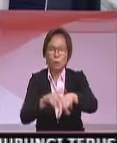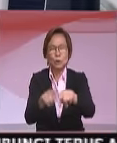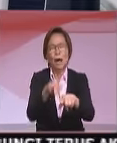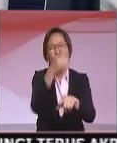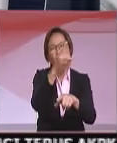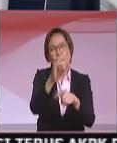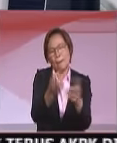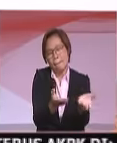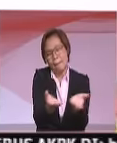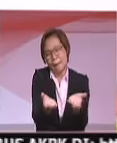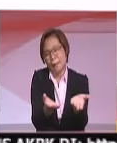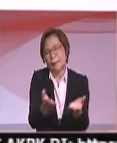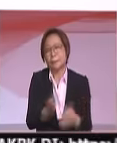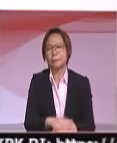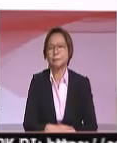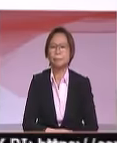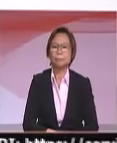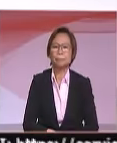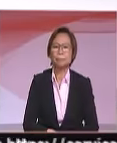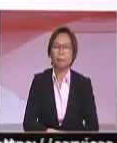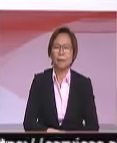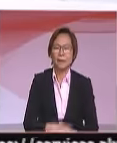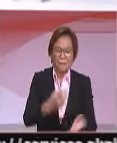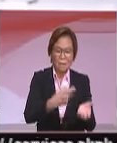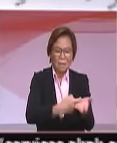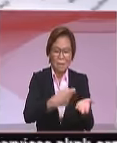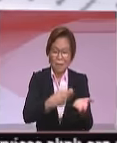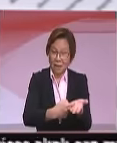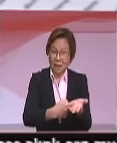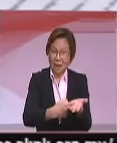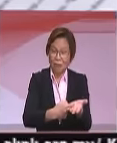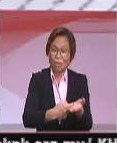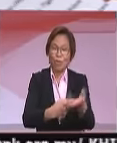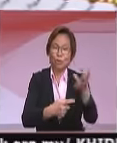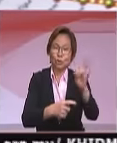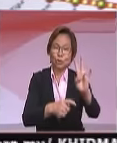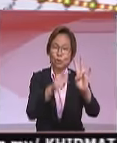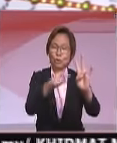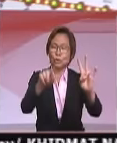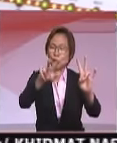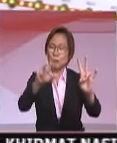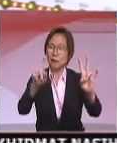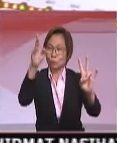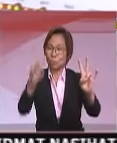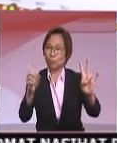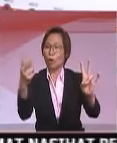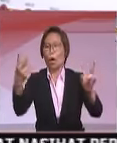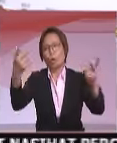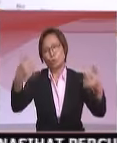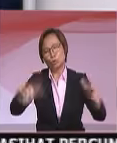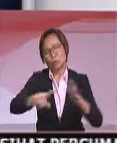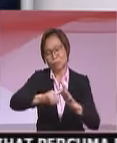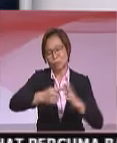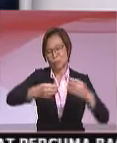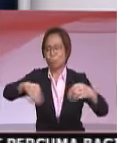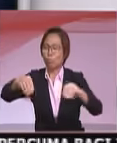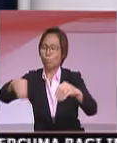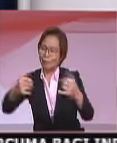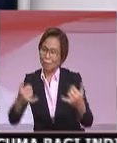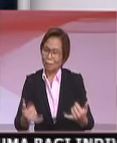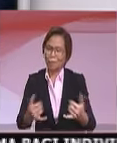18 perkhidmatan. Tiket-tiket perjalanan bagi tarikh 7 sehingga 31 Disember telah mula dijual hari